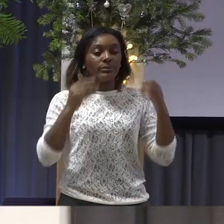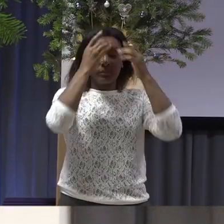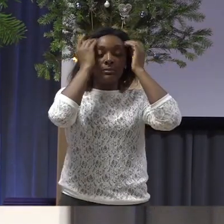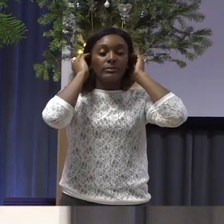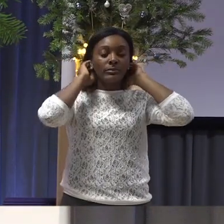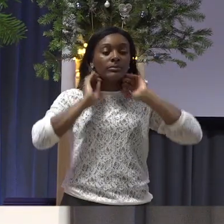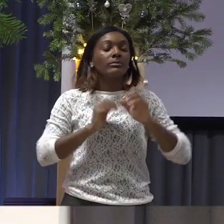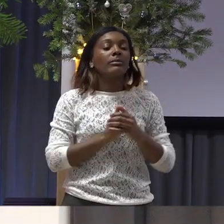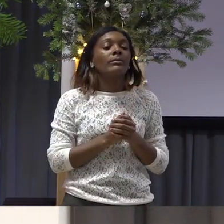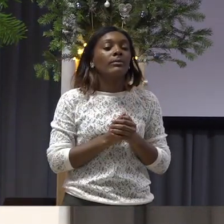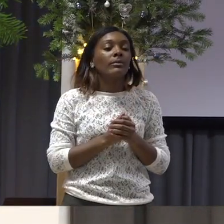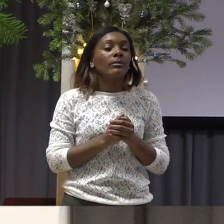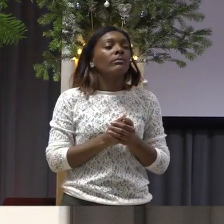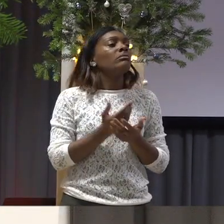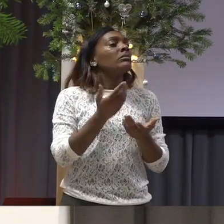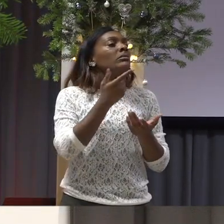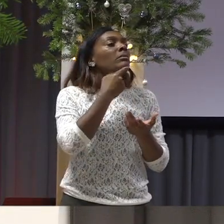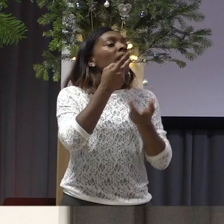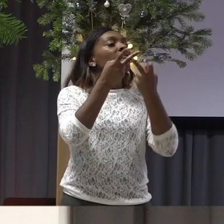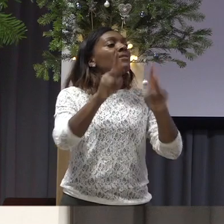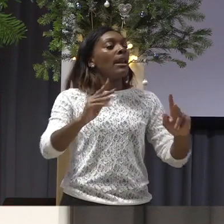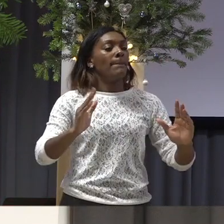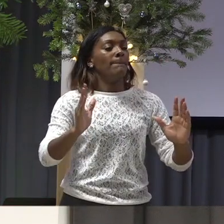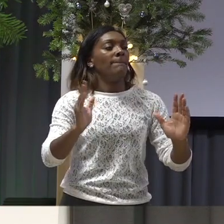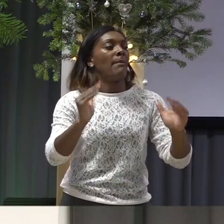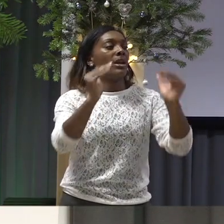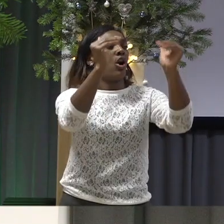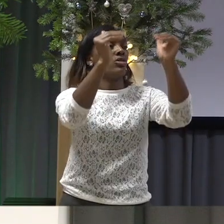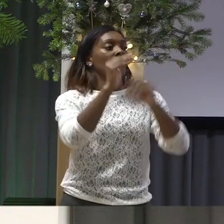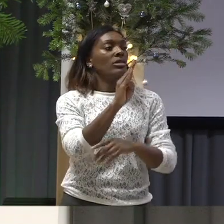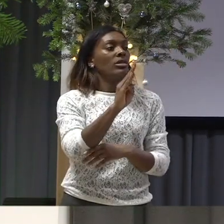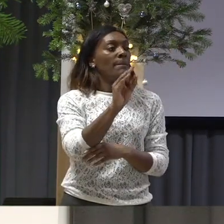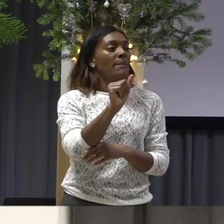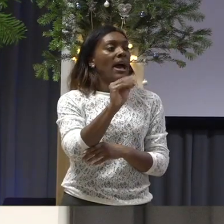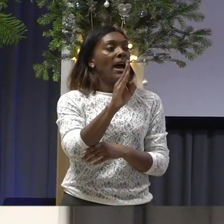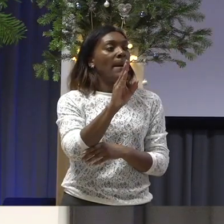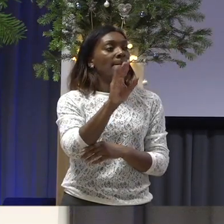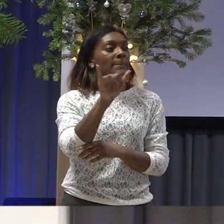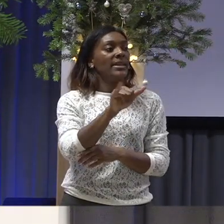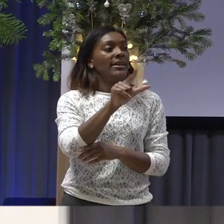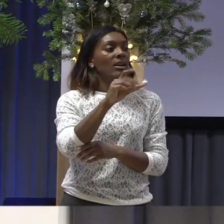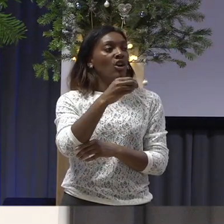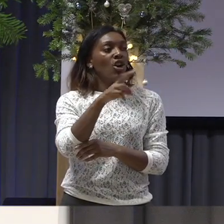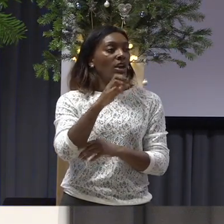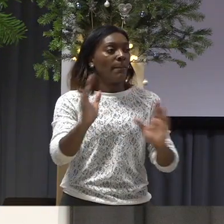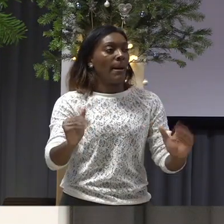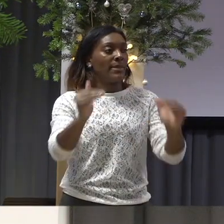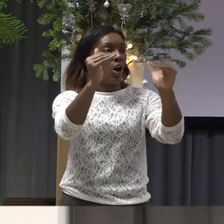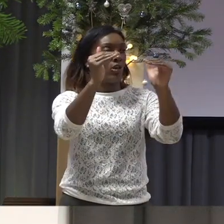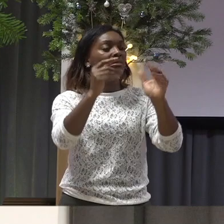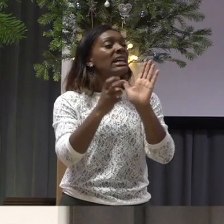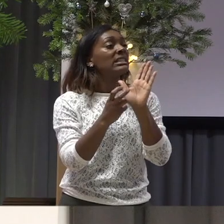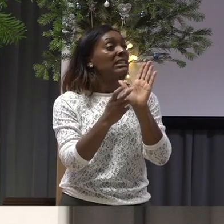la Mésopotamie. Le territoire actuel où il y a l'Irak, la Syrie, c'est par là-bas, dans ce territoire-là, c'est là qu'est partie l'écriture,